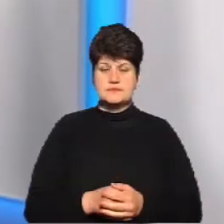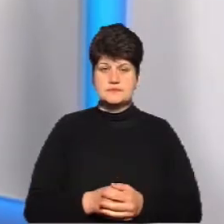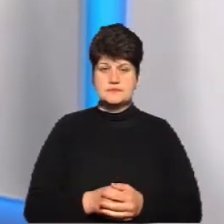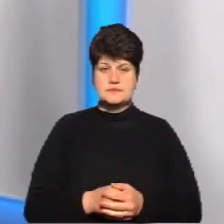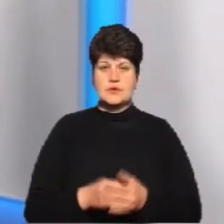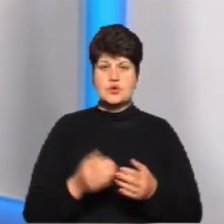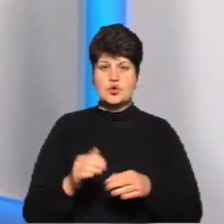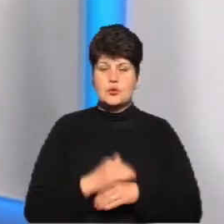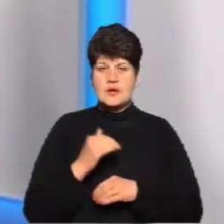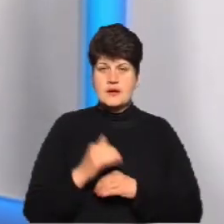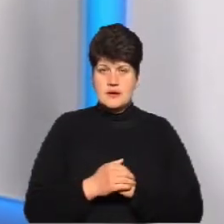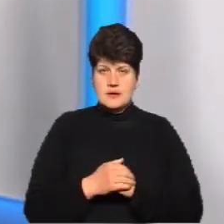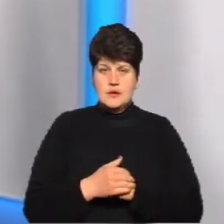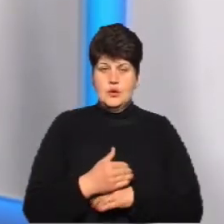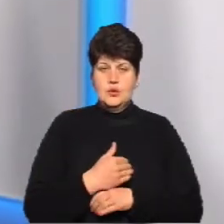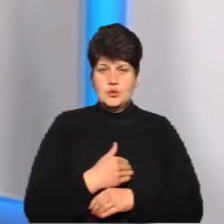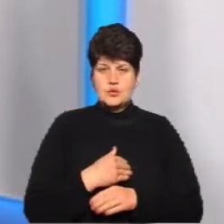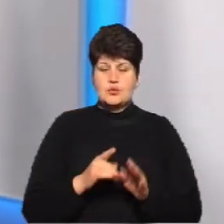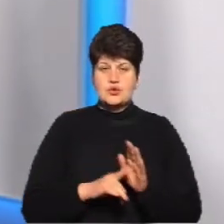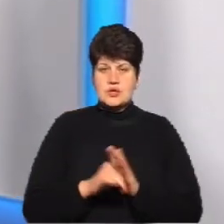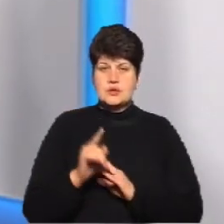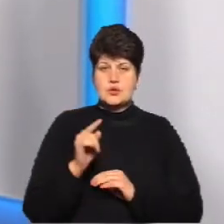вечір. Ну, хочу почати з того, що,